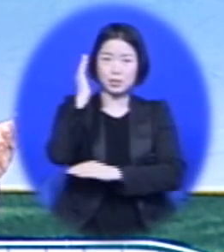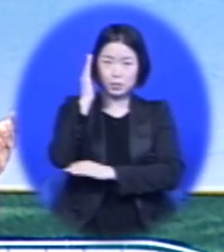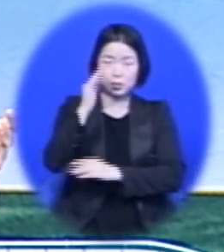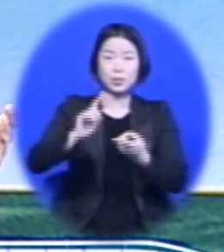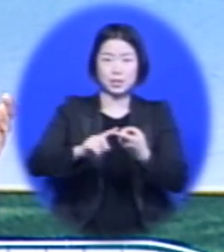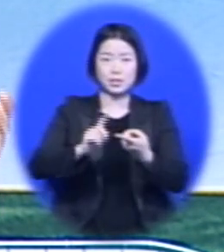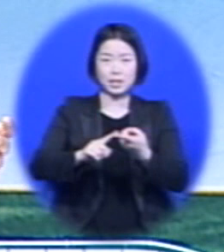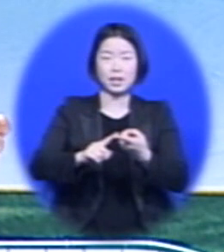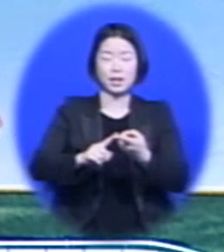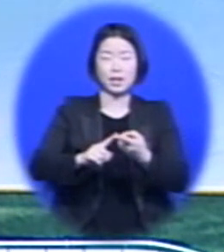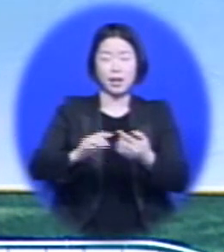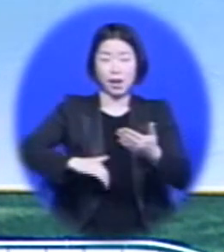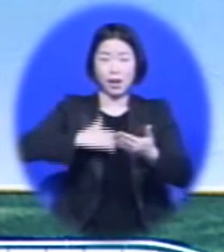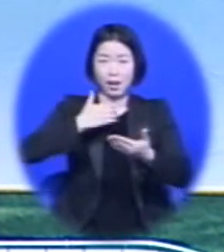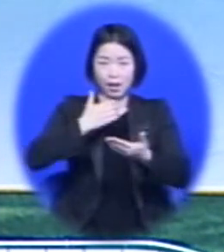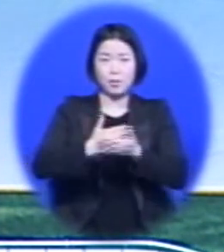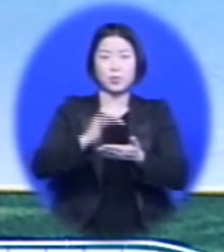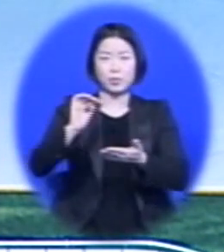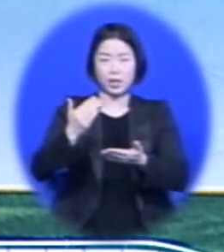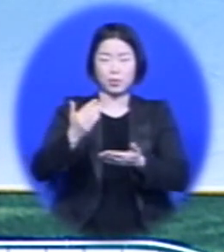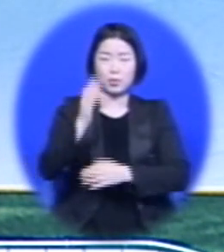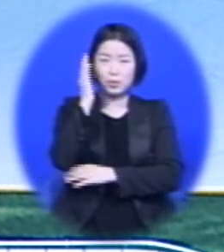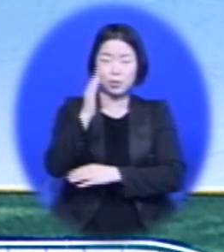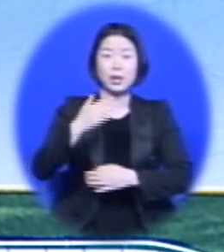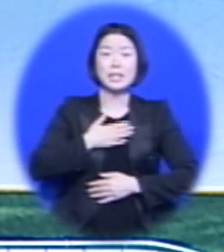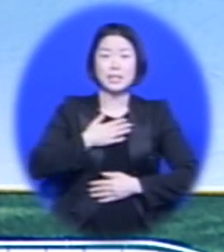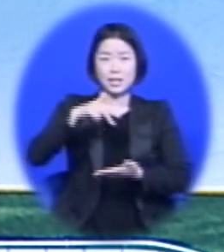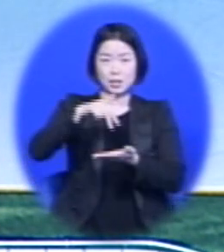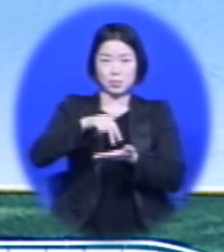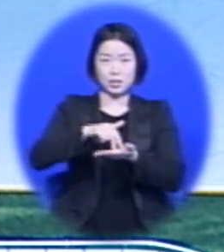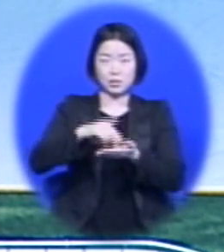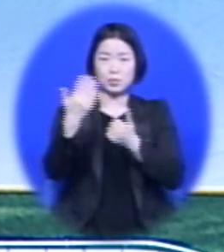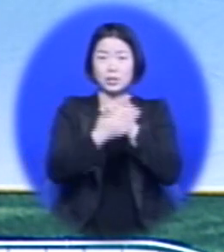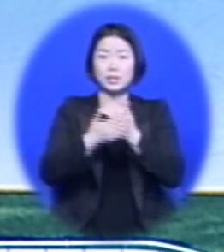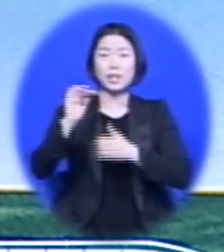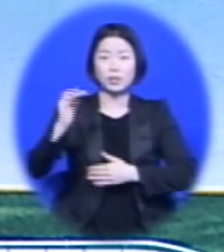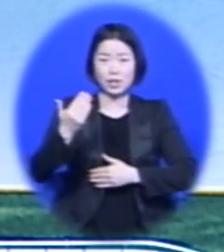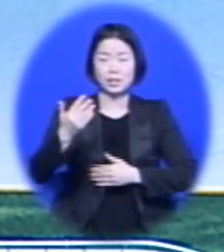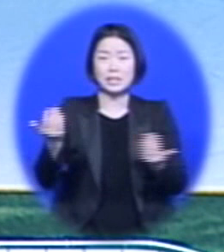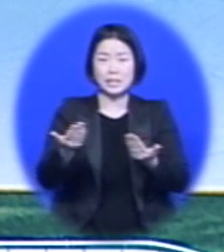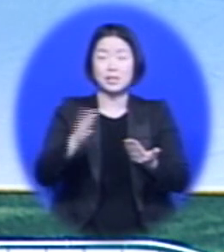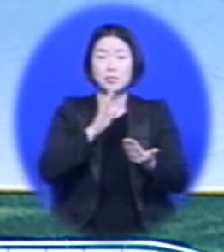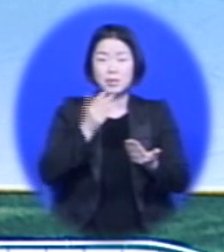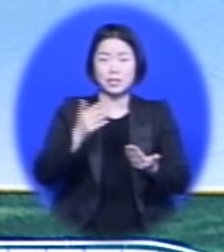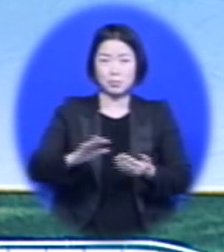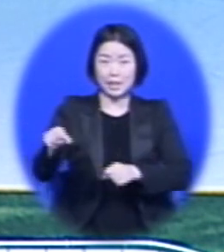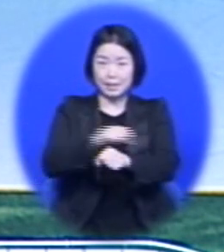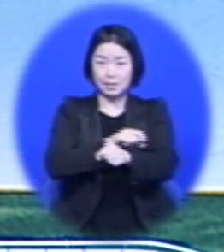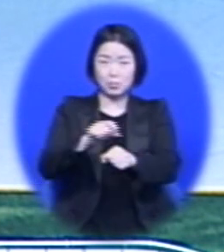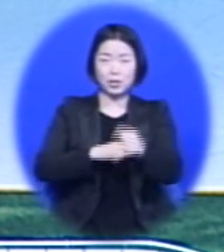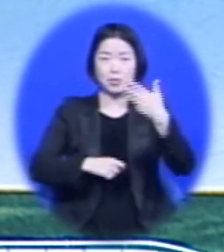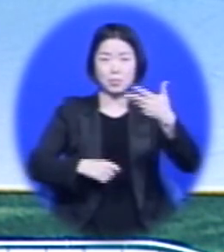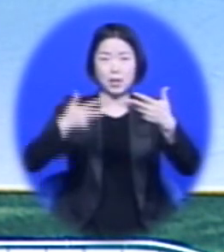굉장히 감동적이고 설교하는 저 자신에게도 은혜가 되는 일이지만 특히 로마서 8장은